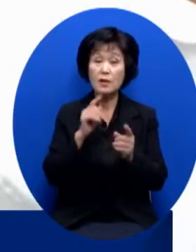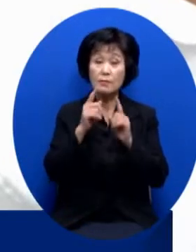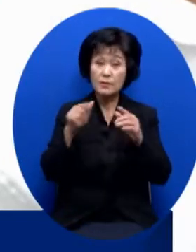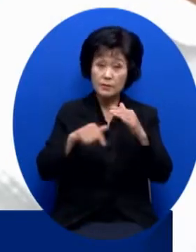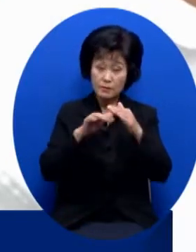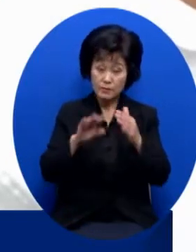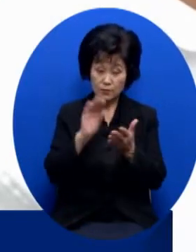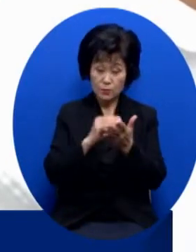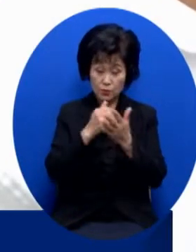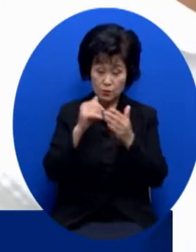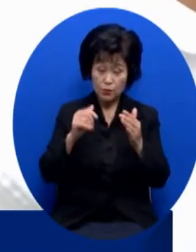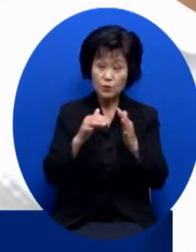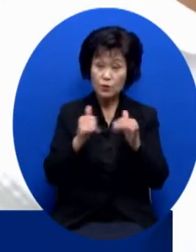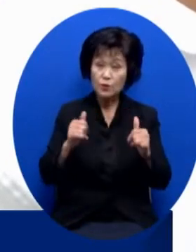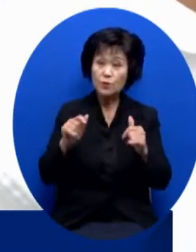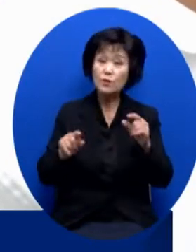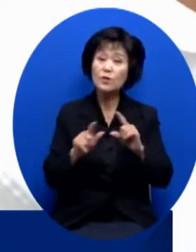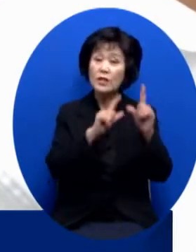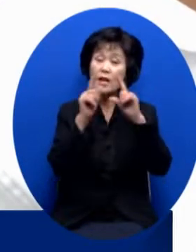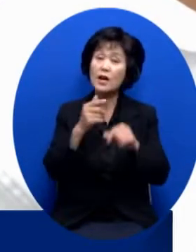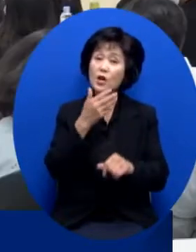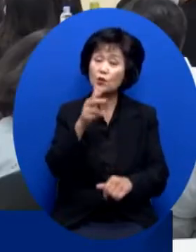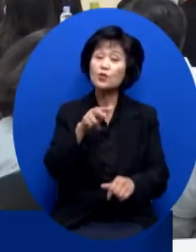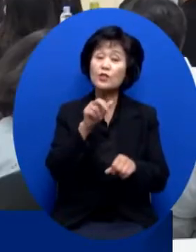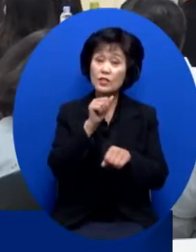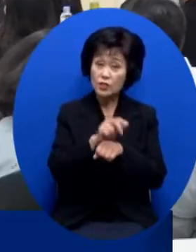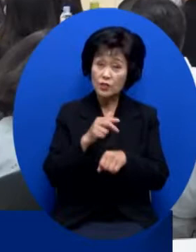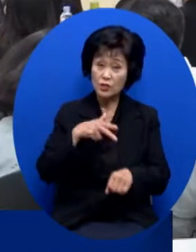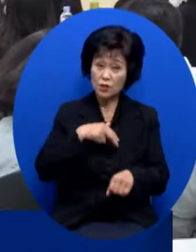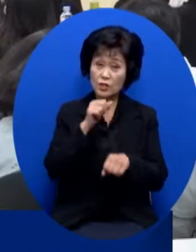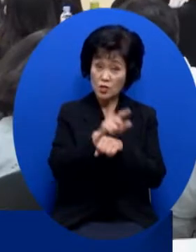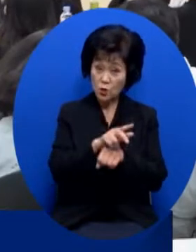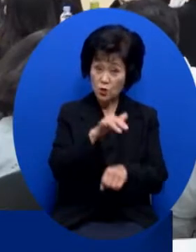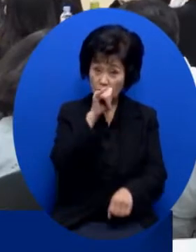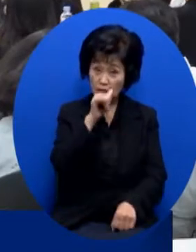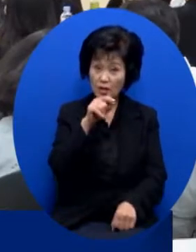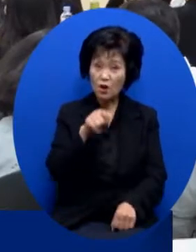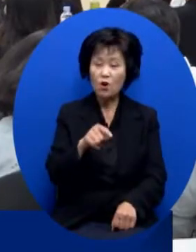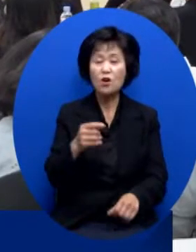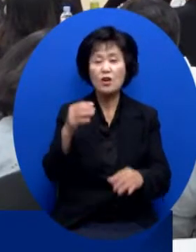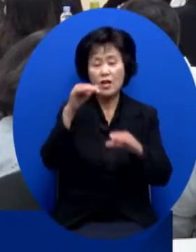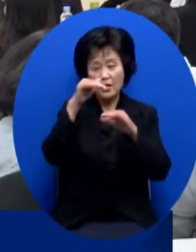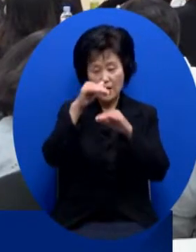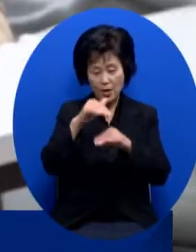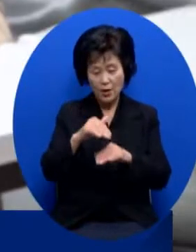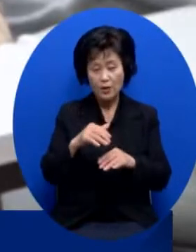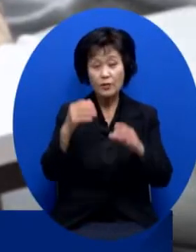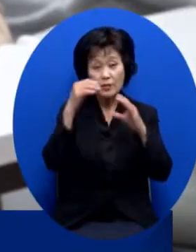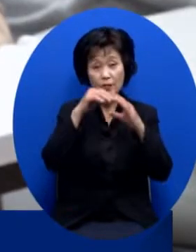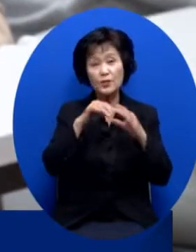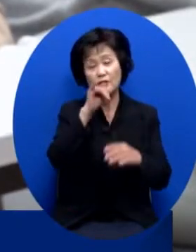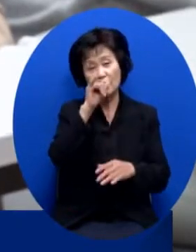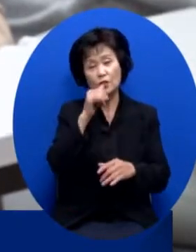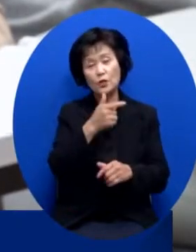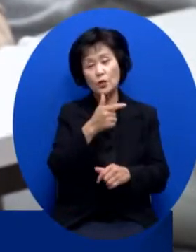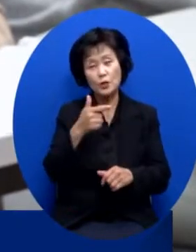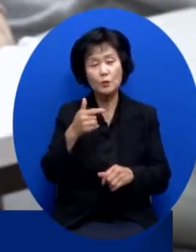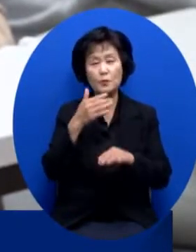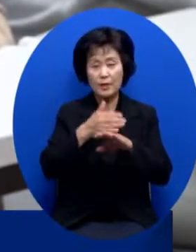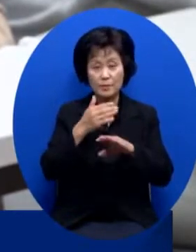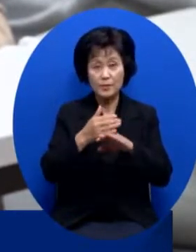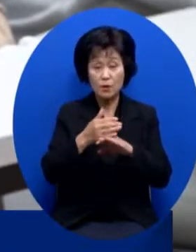수 있는 정체성이 있다. 그것을 찾자라는 그러한 좀 메시지가 담겨 있는 것 같아서 저도 또 좀 마음이 뜨거워지고 다시금